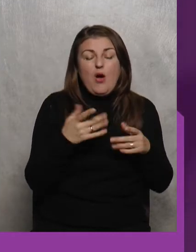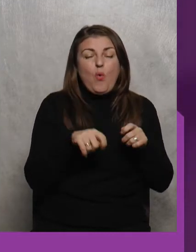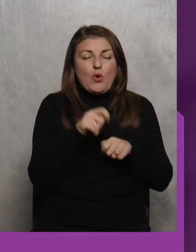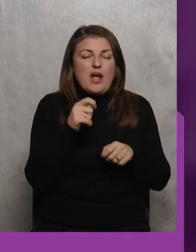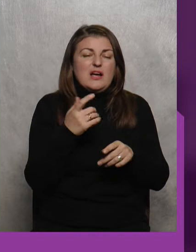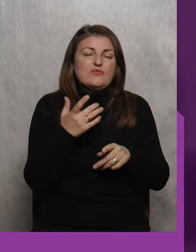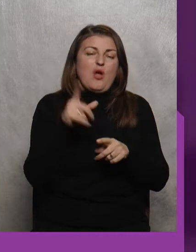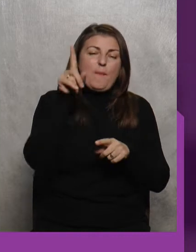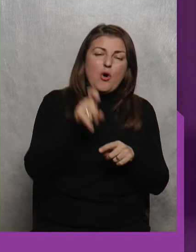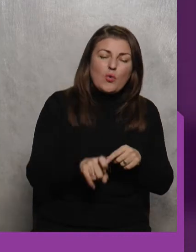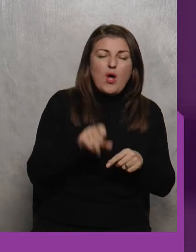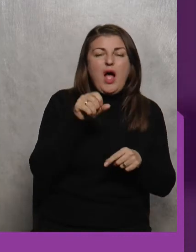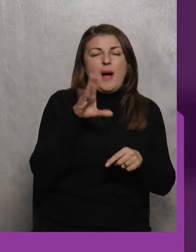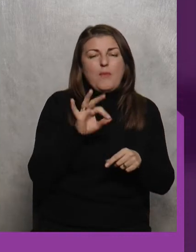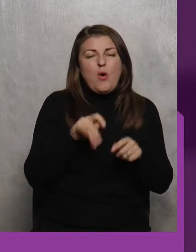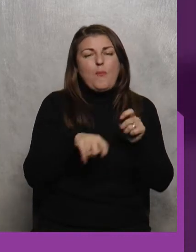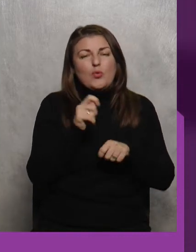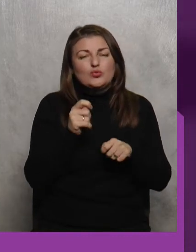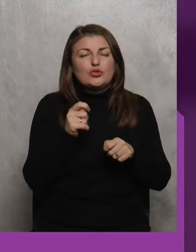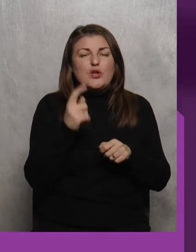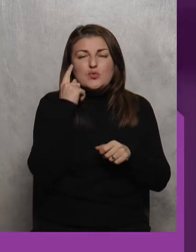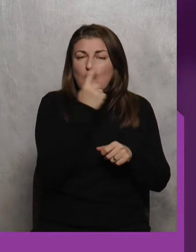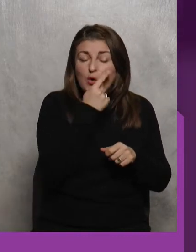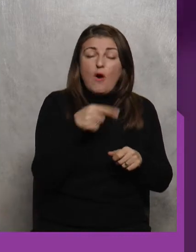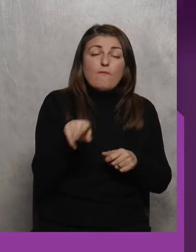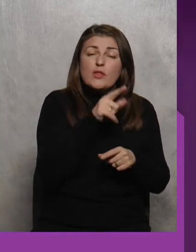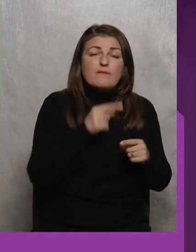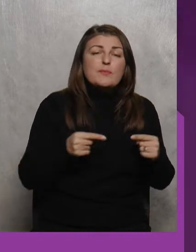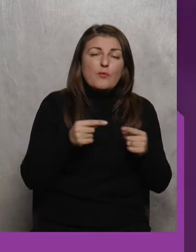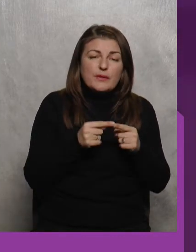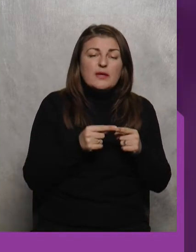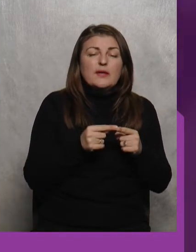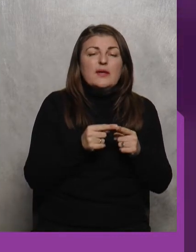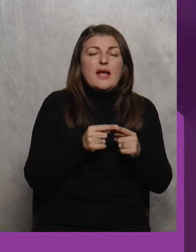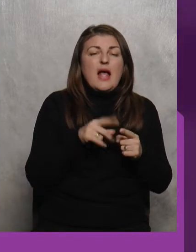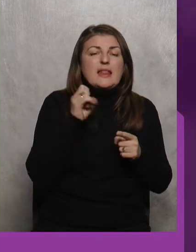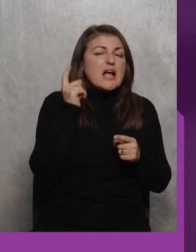ураженням опорно-рухового апарату або порушенням зору, вони, відповідно,